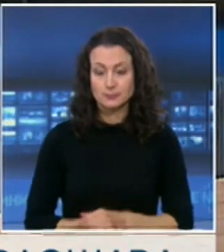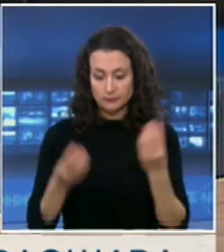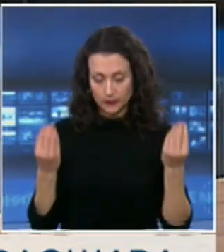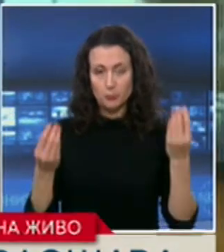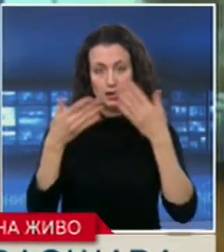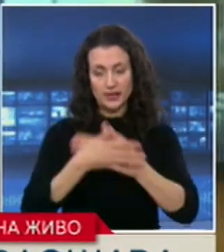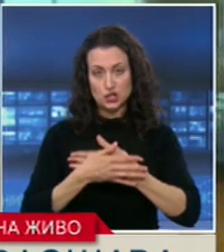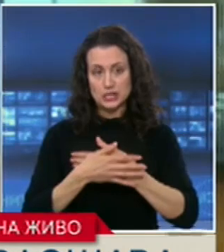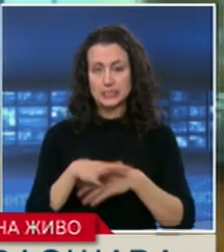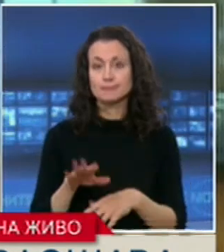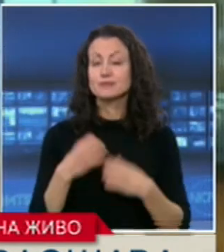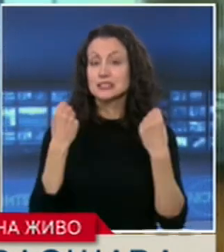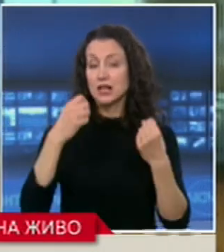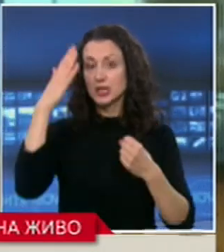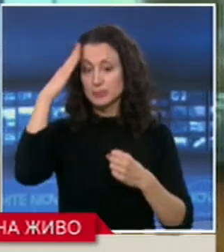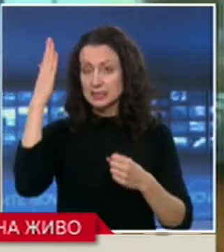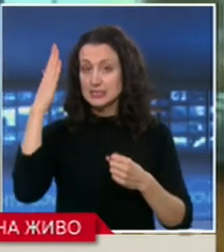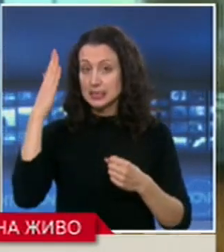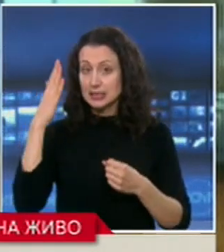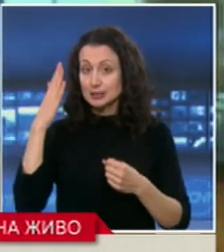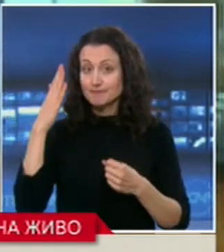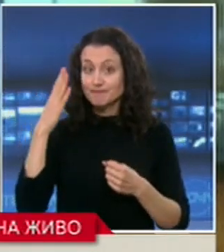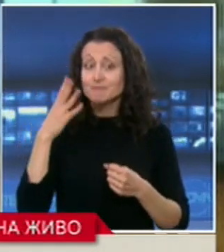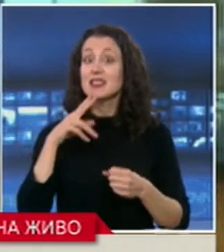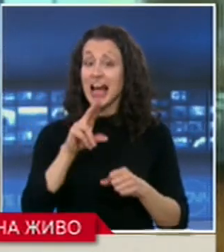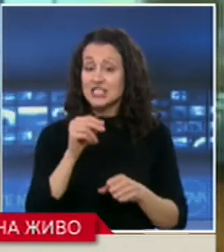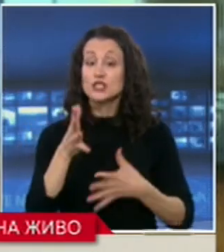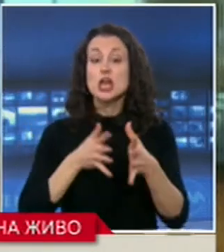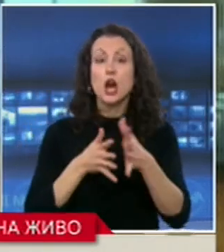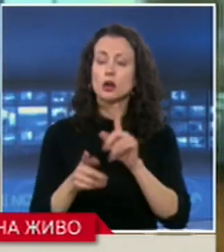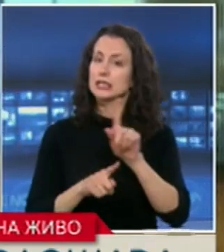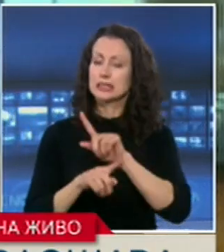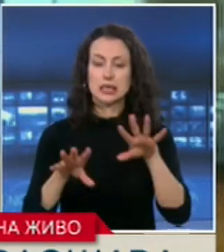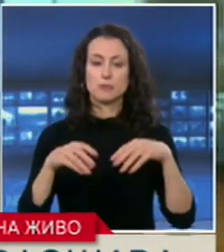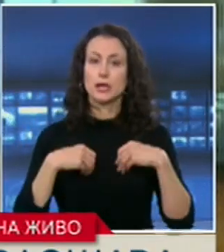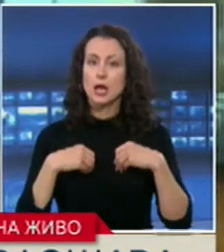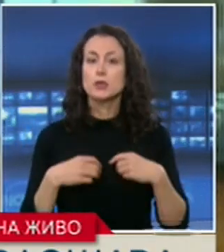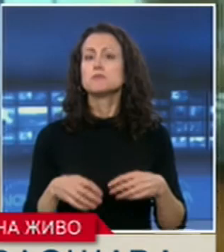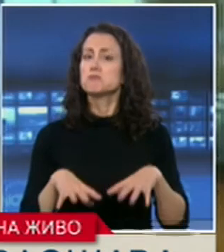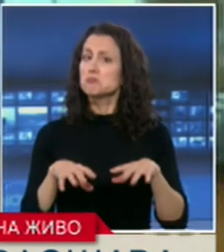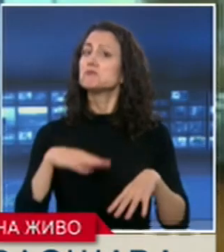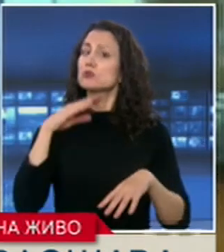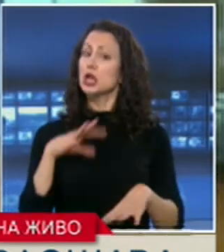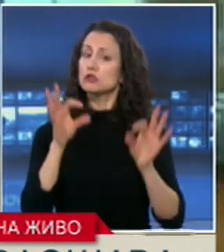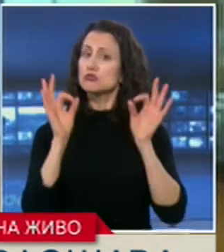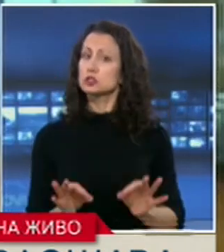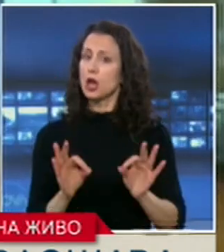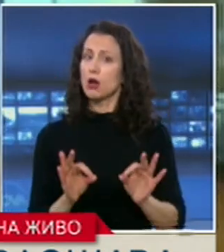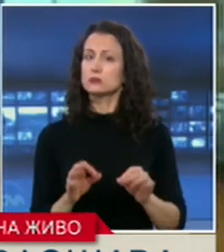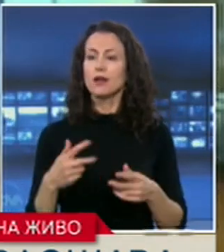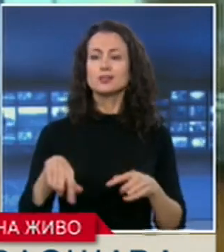Добър вечер. Според здравния министър, хората не приемат достатъчно сериозно наложените ограничения срещу коронавируса и подхождат